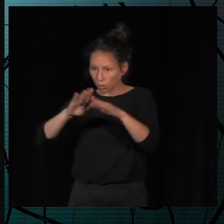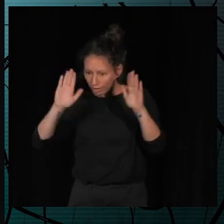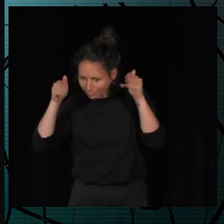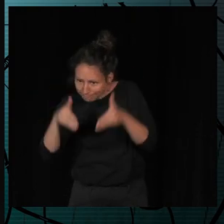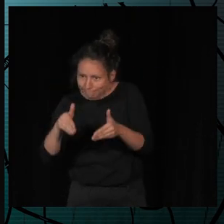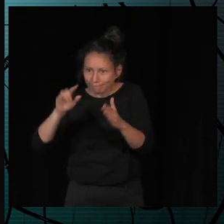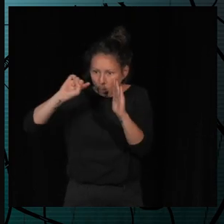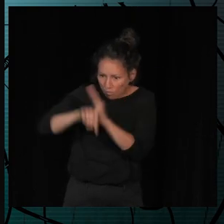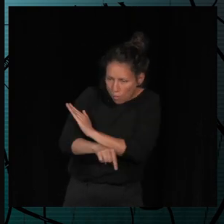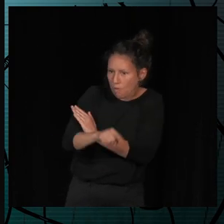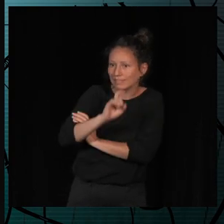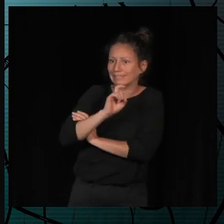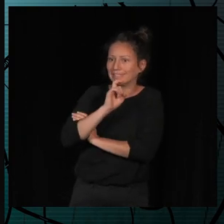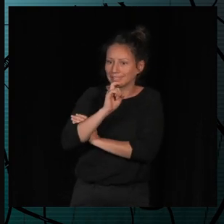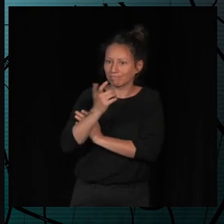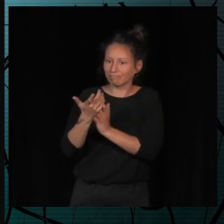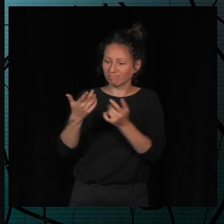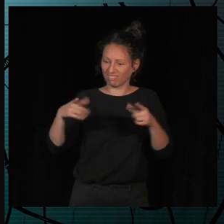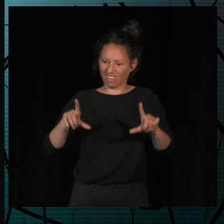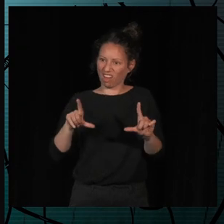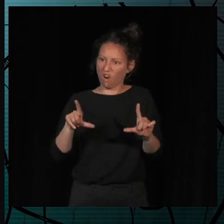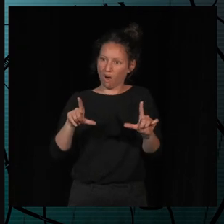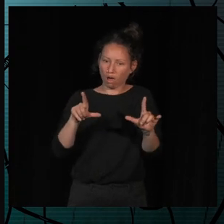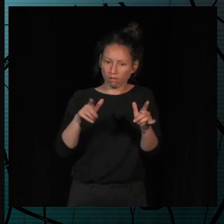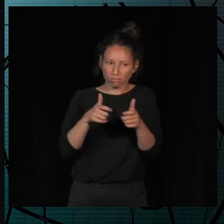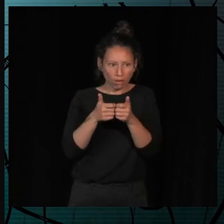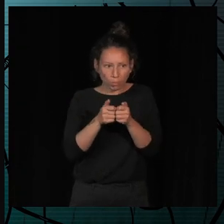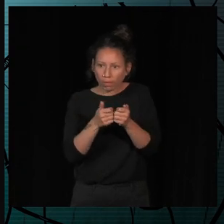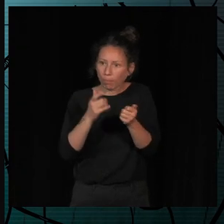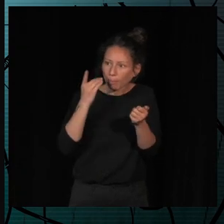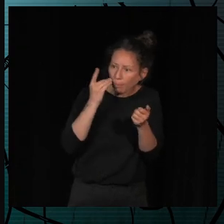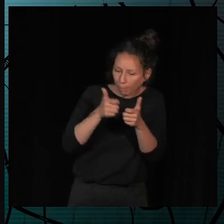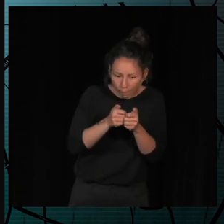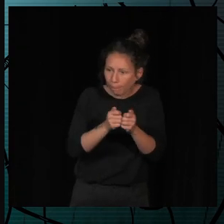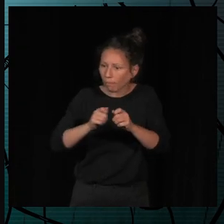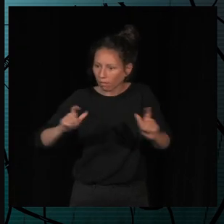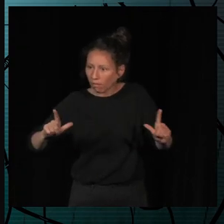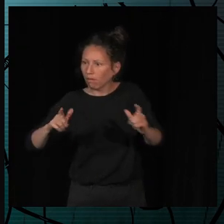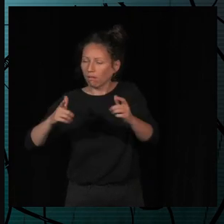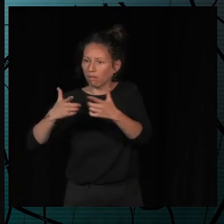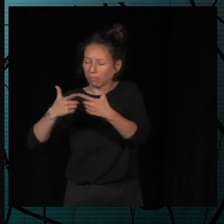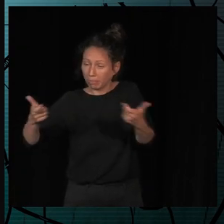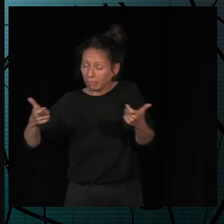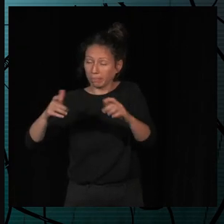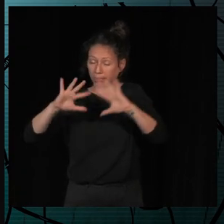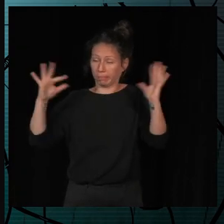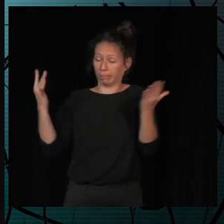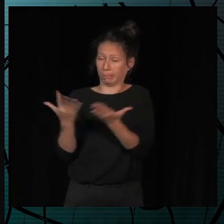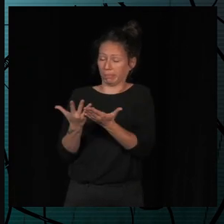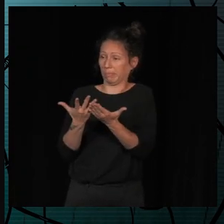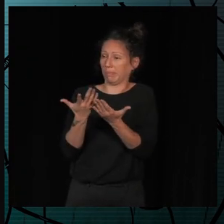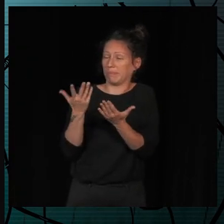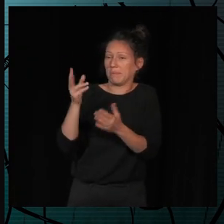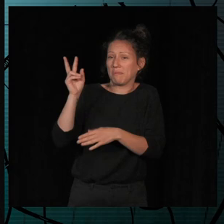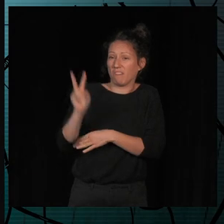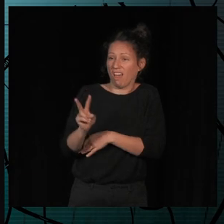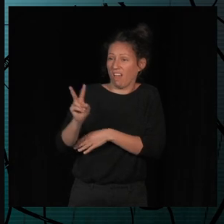largement approprié cette notion de les écran donc on se retrouve un petit peu tous les jours à se battre contre ces notions qui veulent un